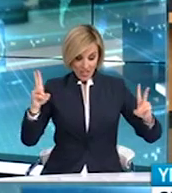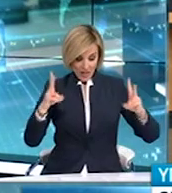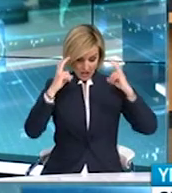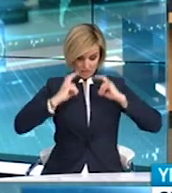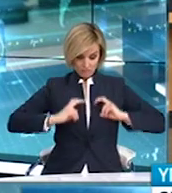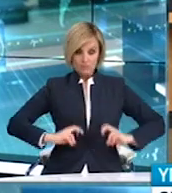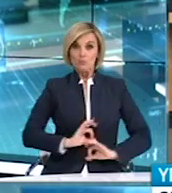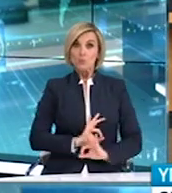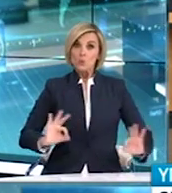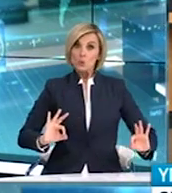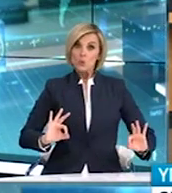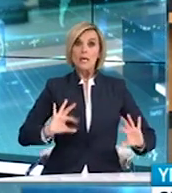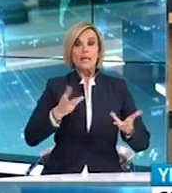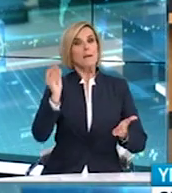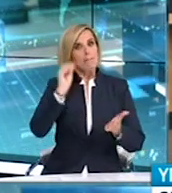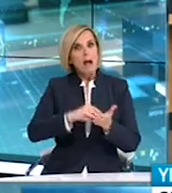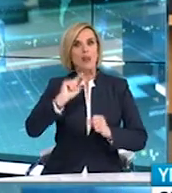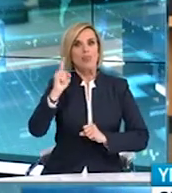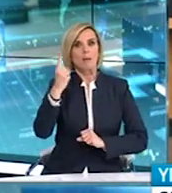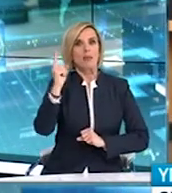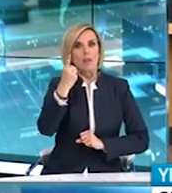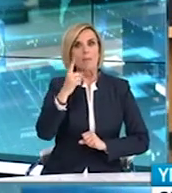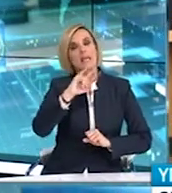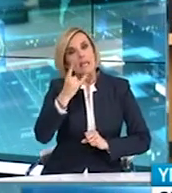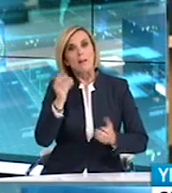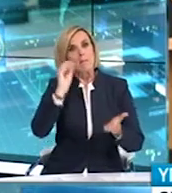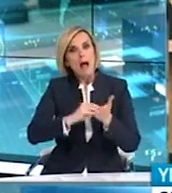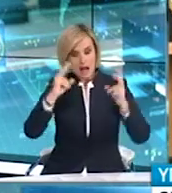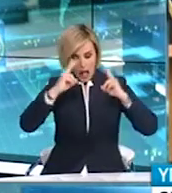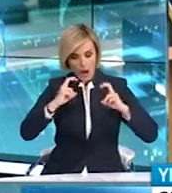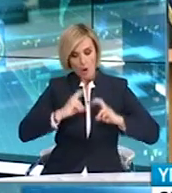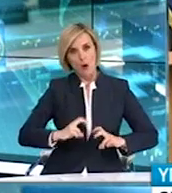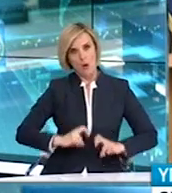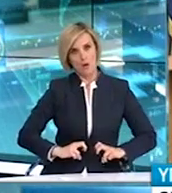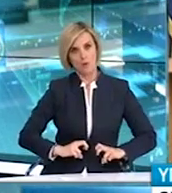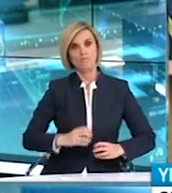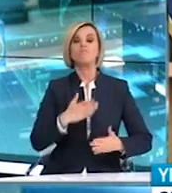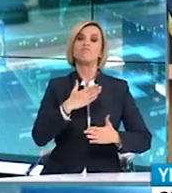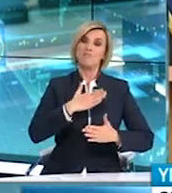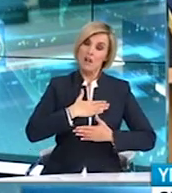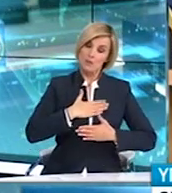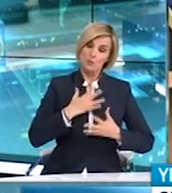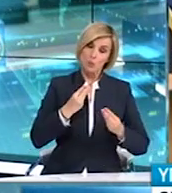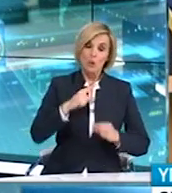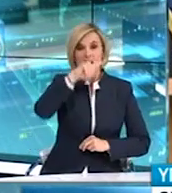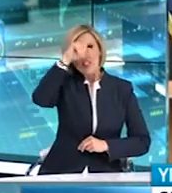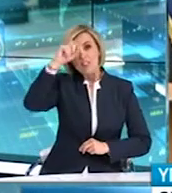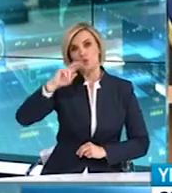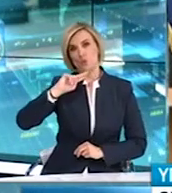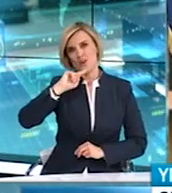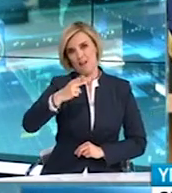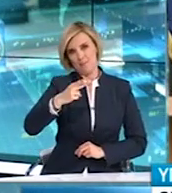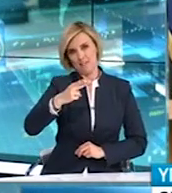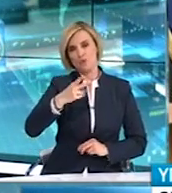θεραπεία επανάκαμψης του οργανισμού του? Ναι. Ευχαριστώ για την ερώτηση. Είναι δύσκολο να απαντηθεί γιατί έχει μερικά